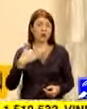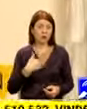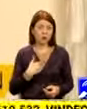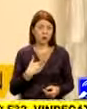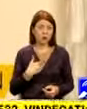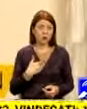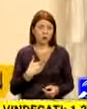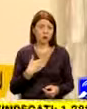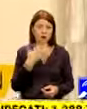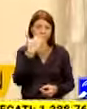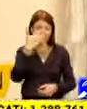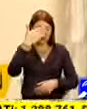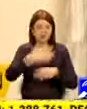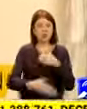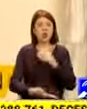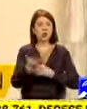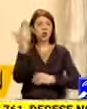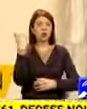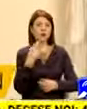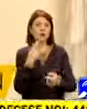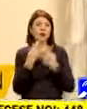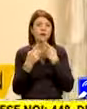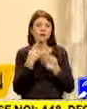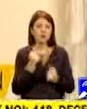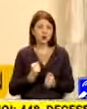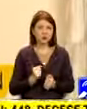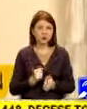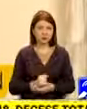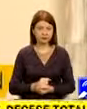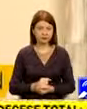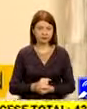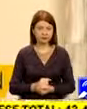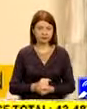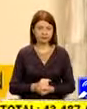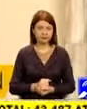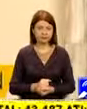decât ultimele discuții. Am